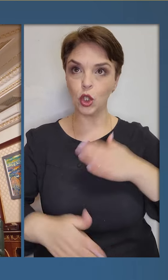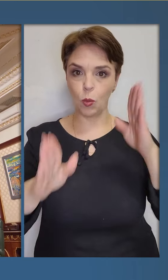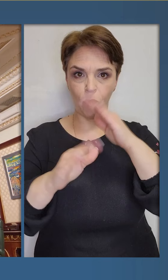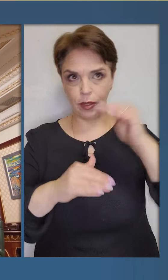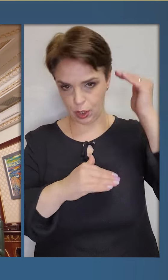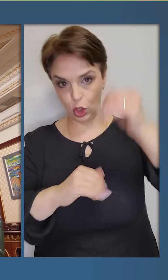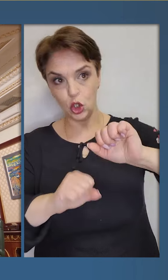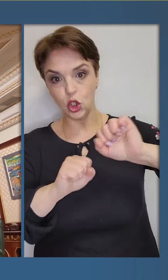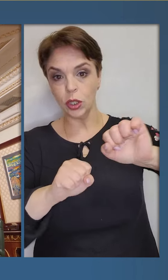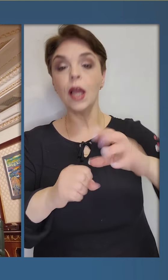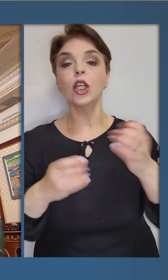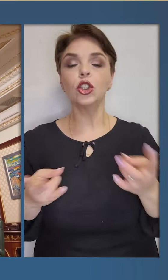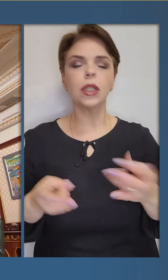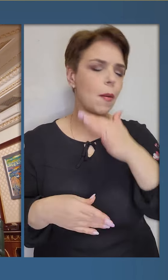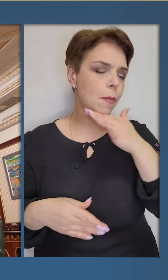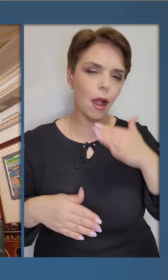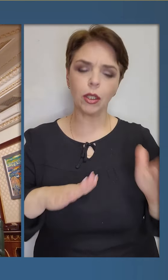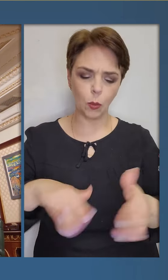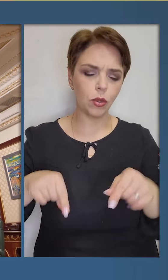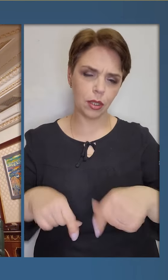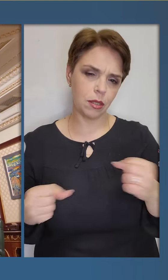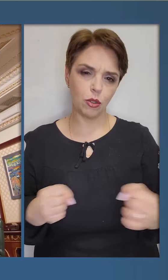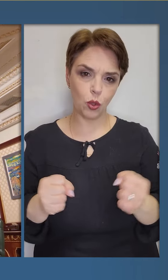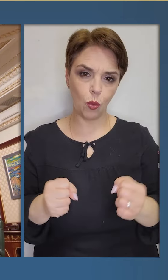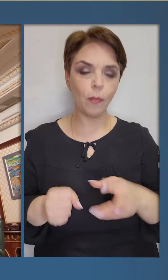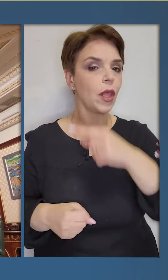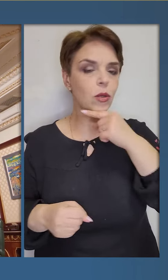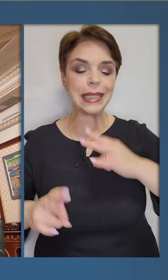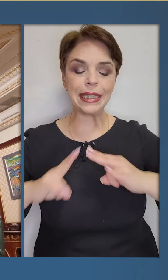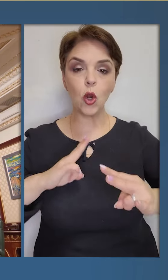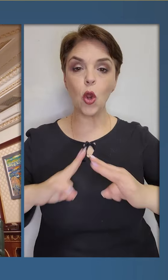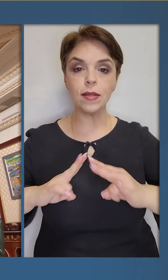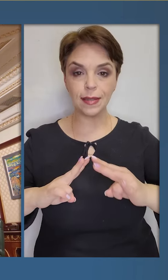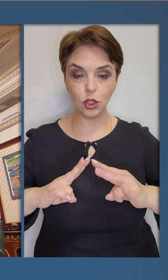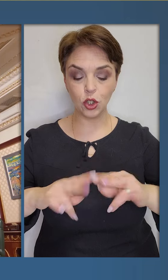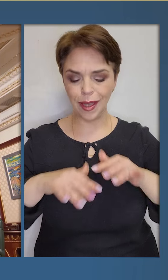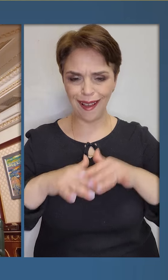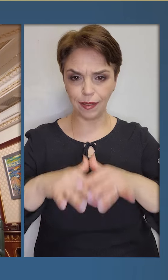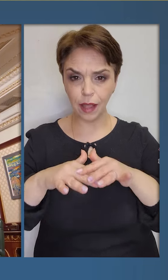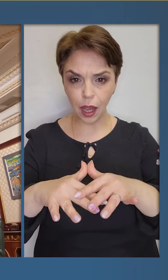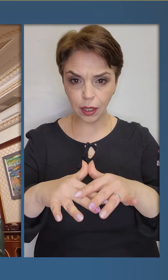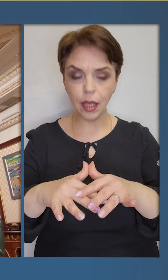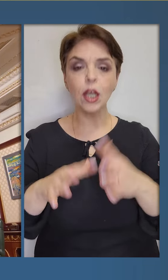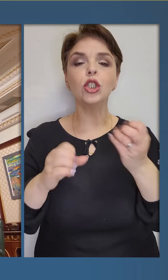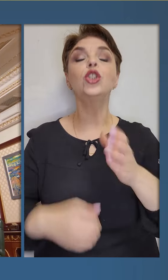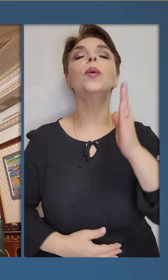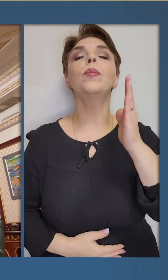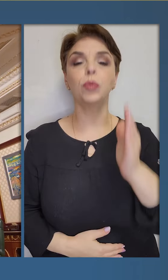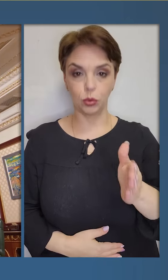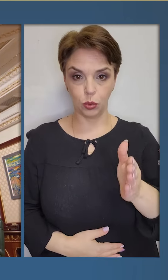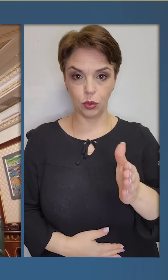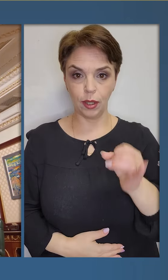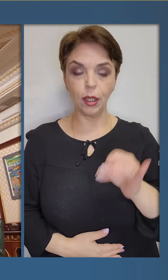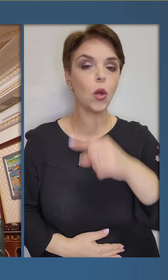наш повітряний щит ще треба багато пройти цією зимою і російські терористичні атаки ще